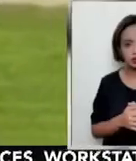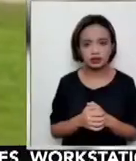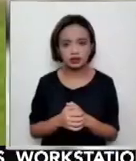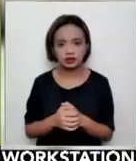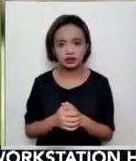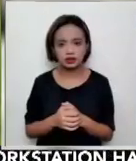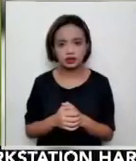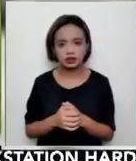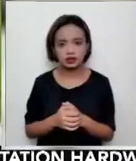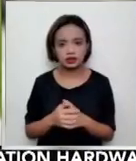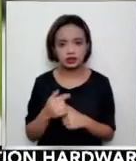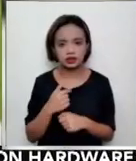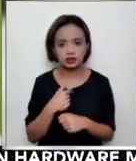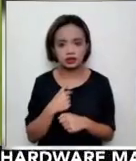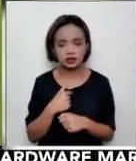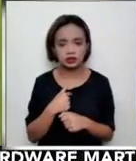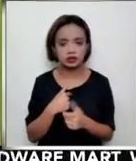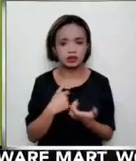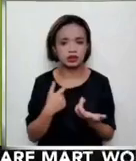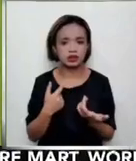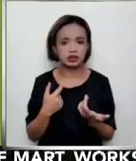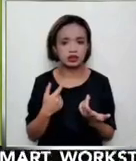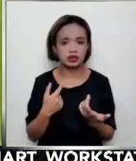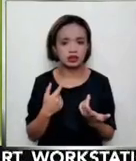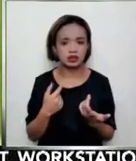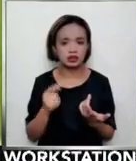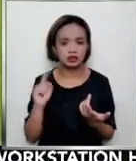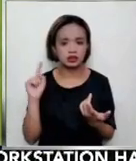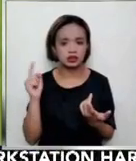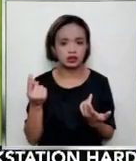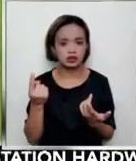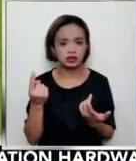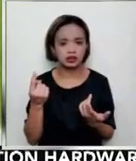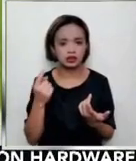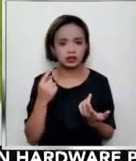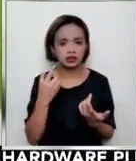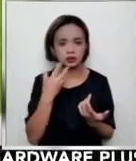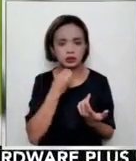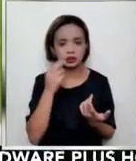nothing to do with appointments. I leave that up to my husband. And if